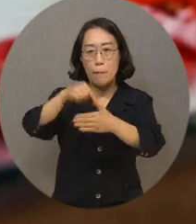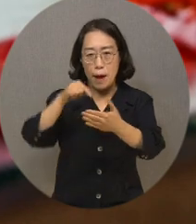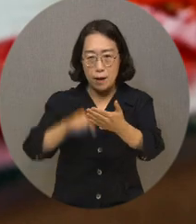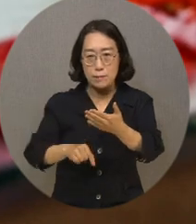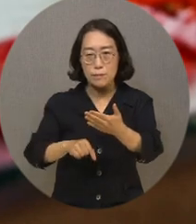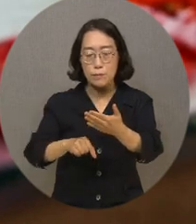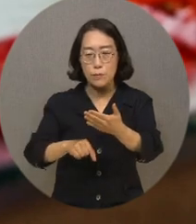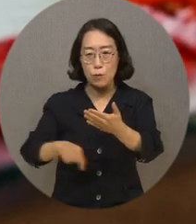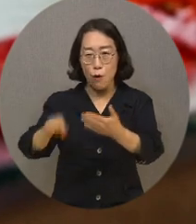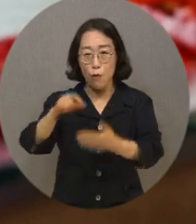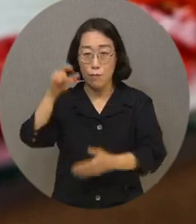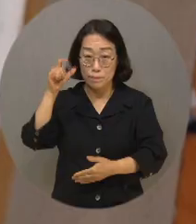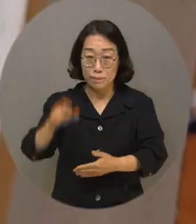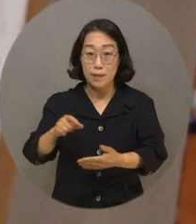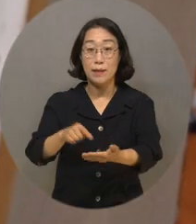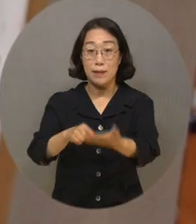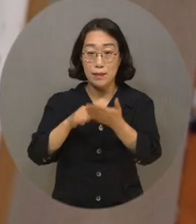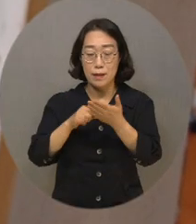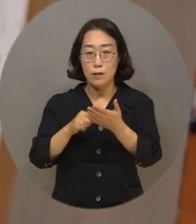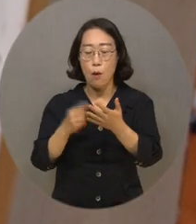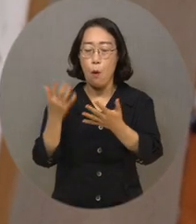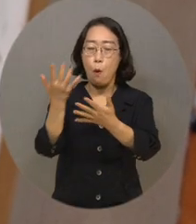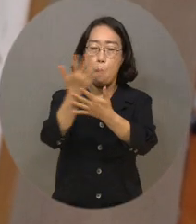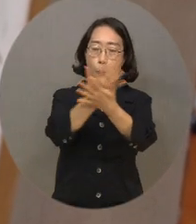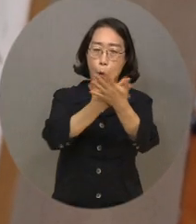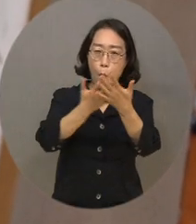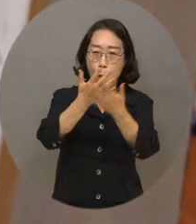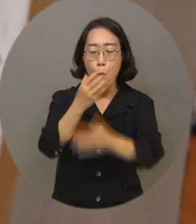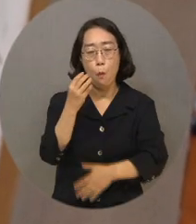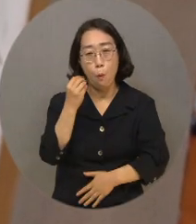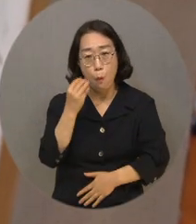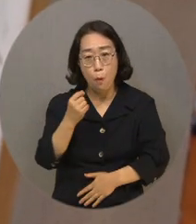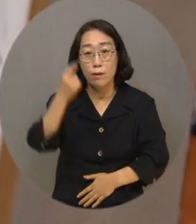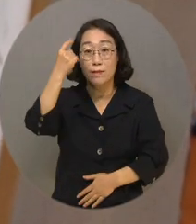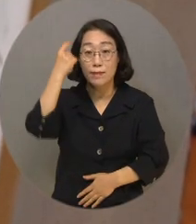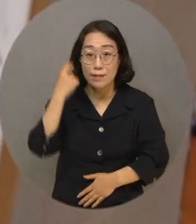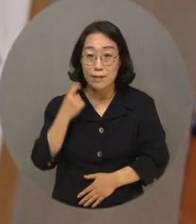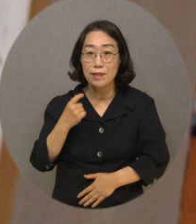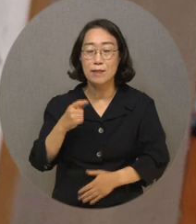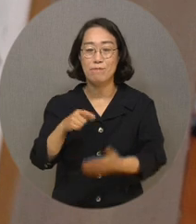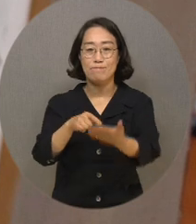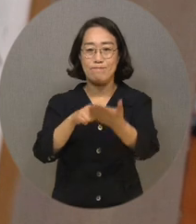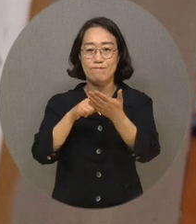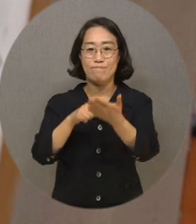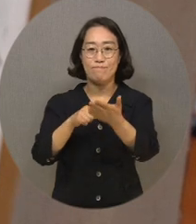추상적으로 함축하고 있으며 신비롭고 몽환적인 느낌으로 다가옵니다.